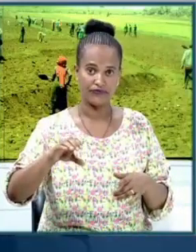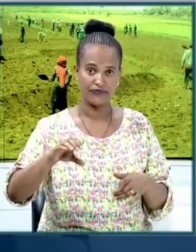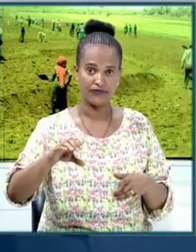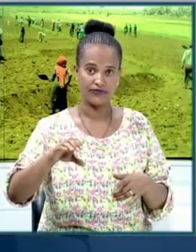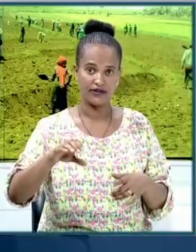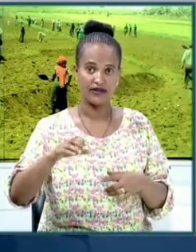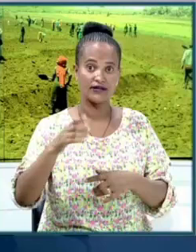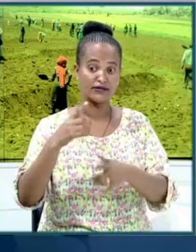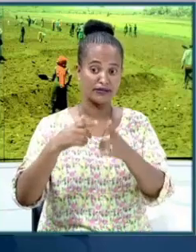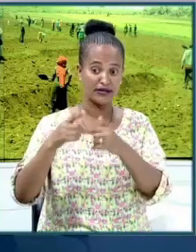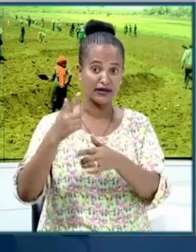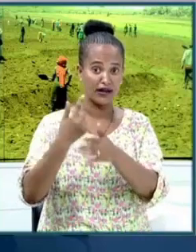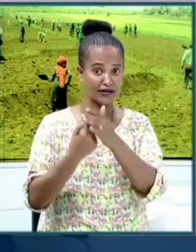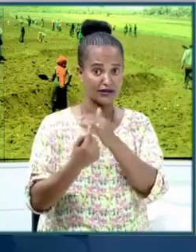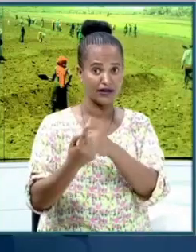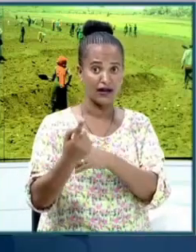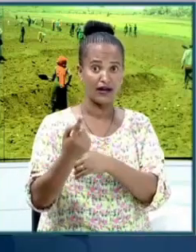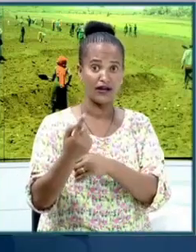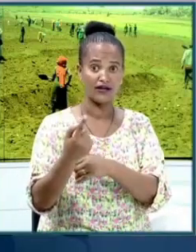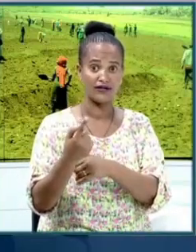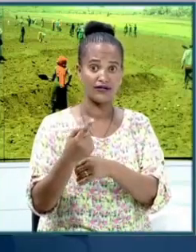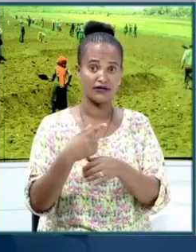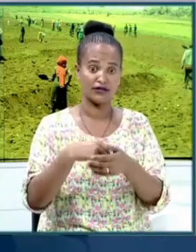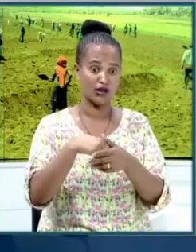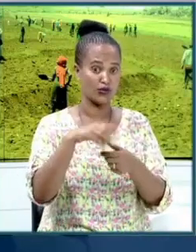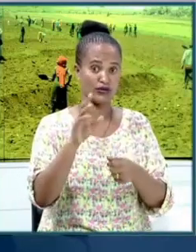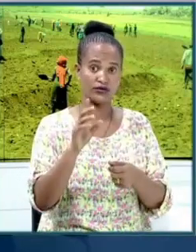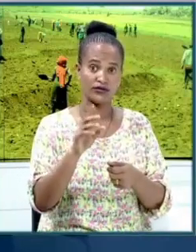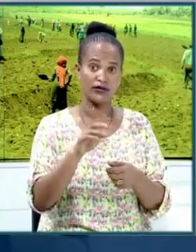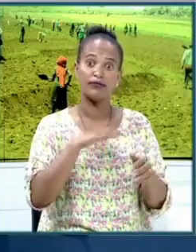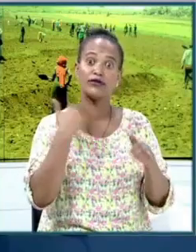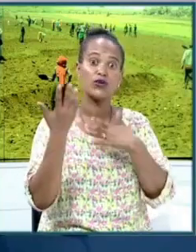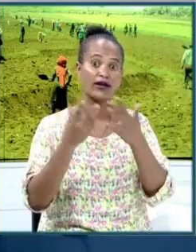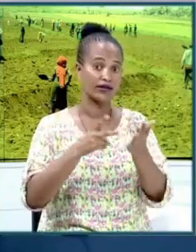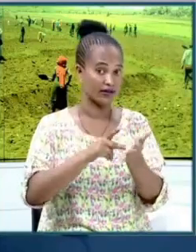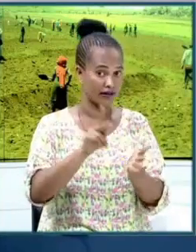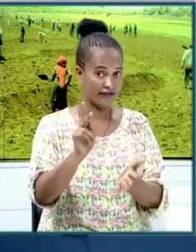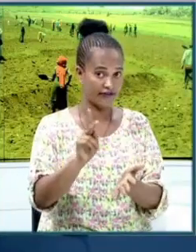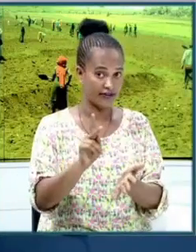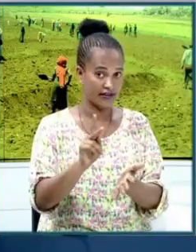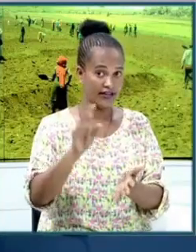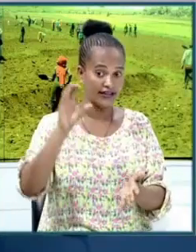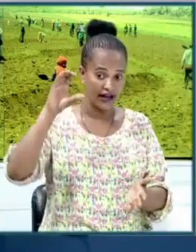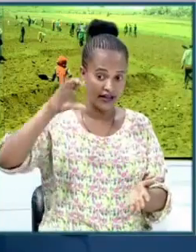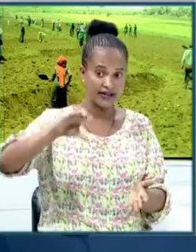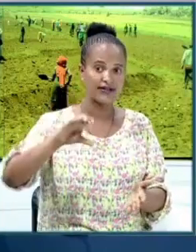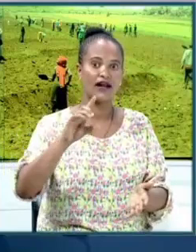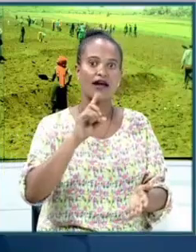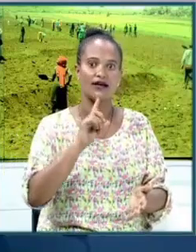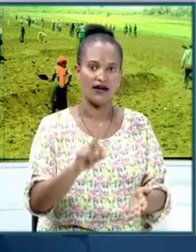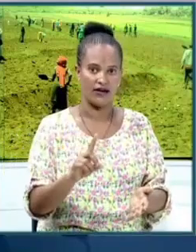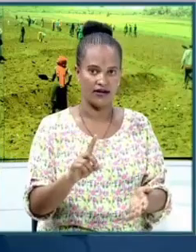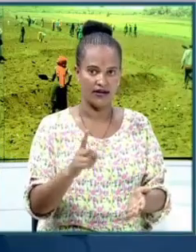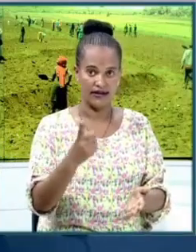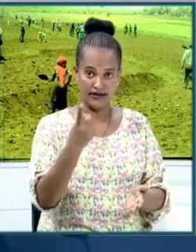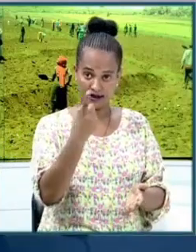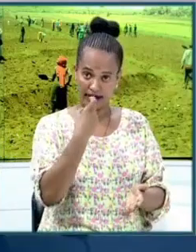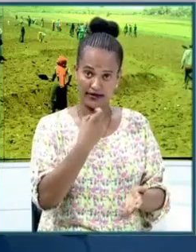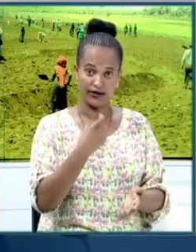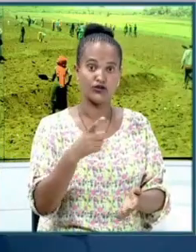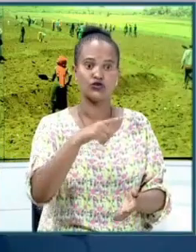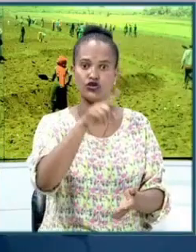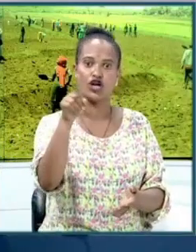ካብቲ ዝመፀና መዓት ክንወፅእ መስዋእት ክንከፍል ተገዲድና ኢና። ተሓተቲ እውን ንሶም